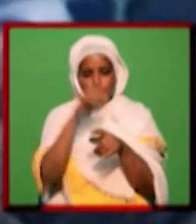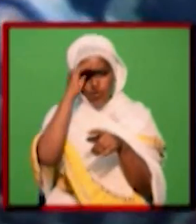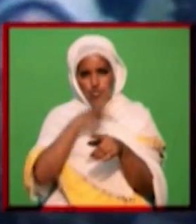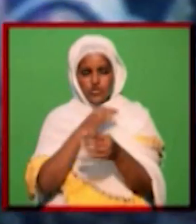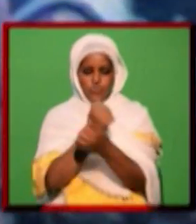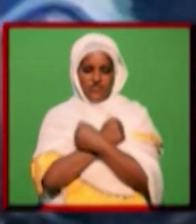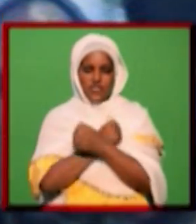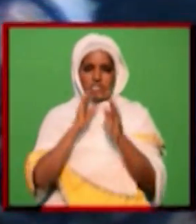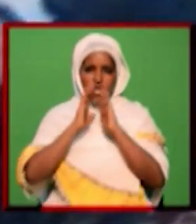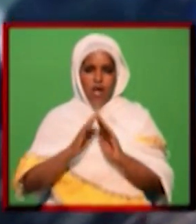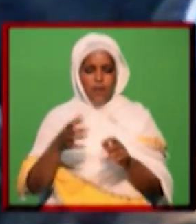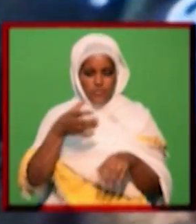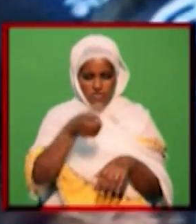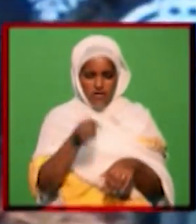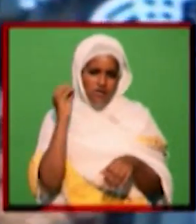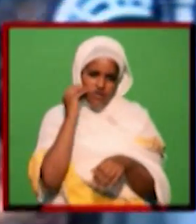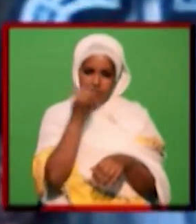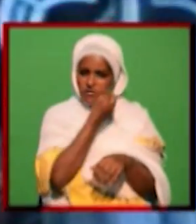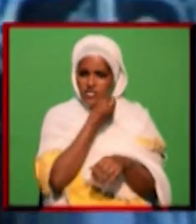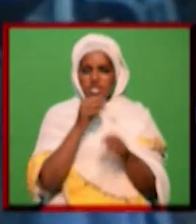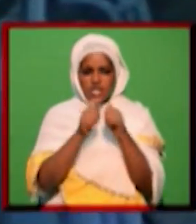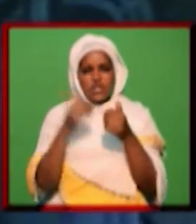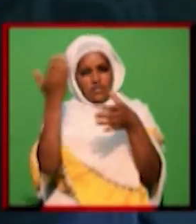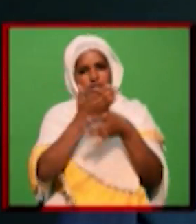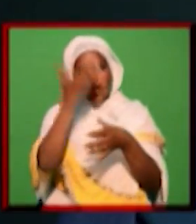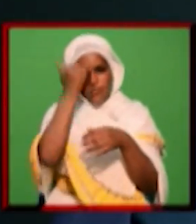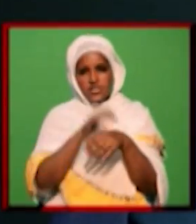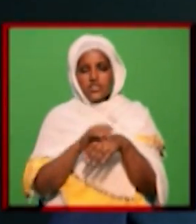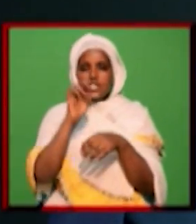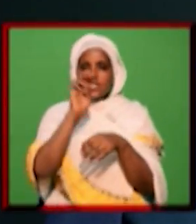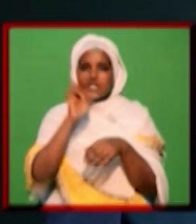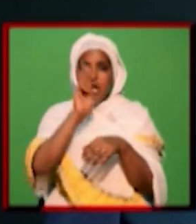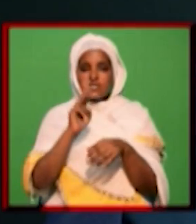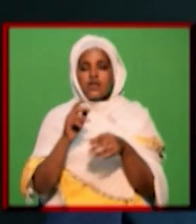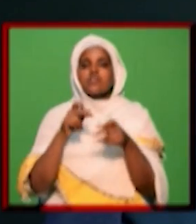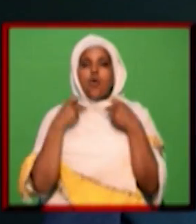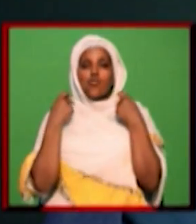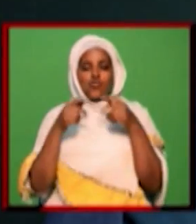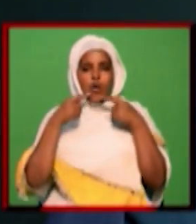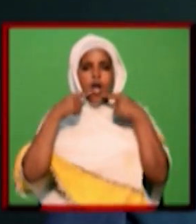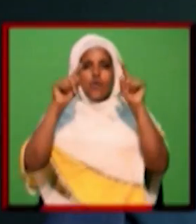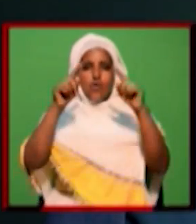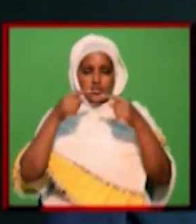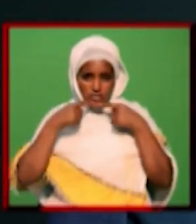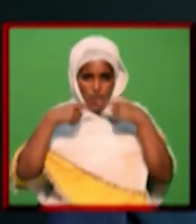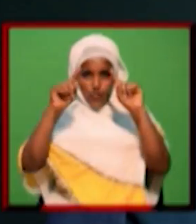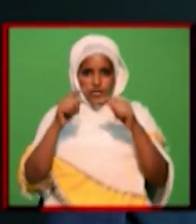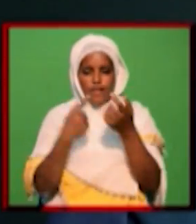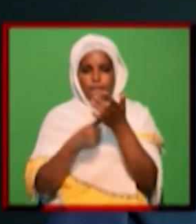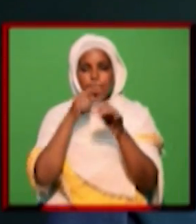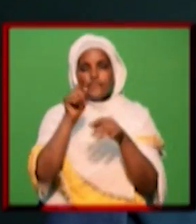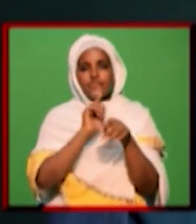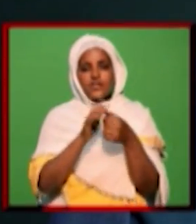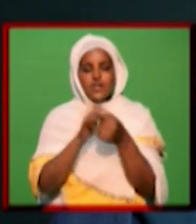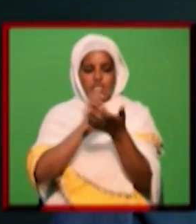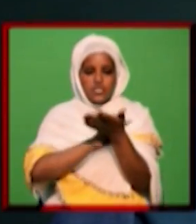ሰዎች በፍቅር ሰላም እንዳይባባሉ እንዴት ይከለከላል ቅዳሴ በሚቀደስ በዚህ ዲያቆን አዋጅ ሲያውጅ ታሙ በብናቲኩም